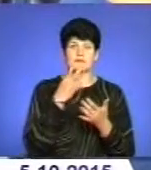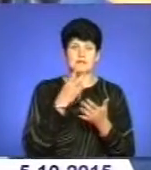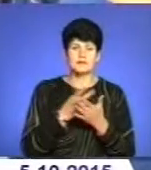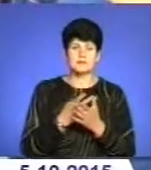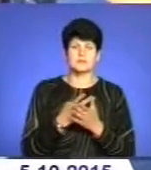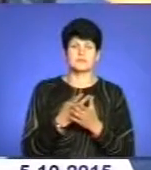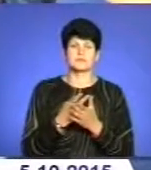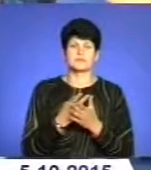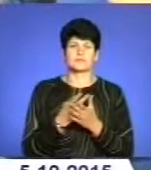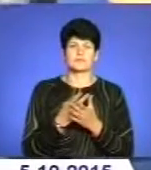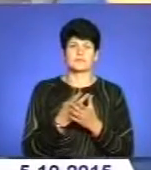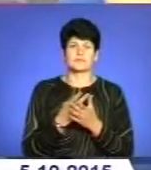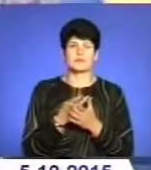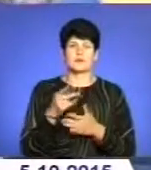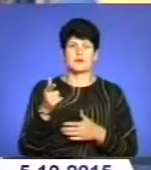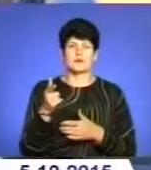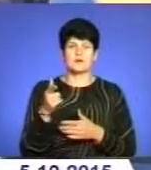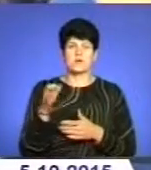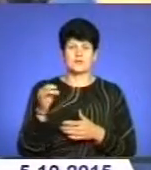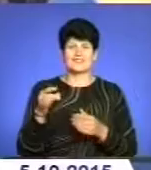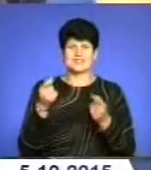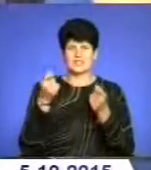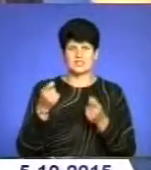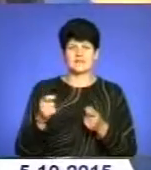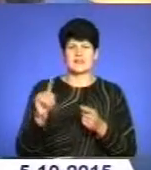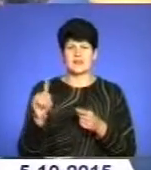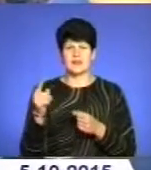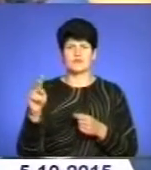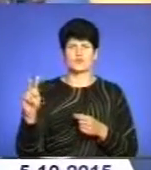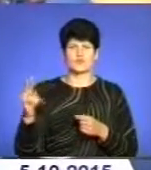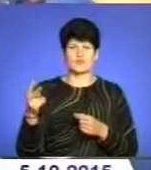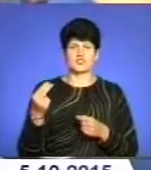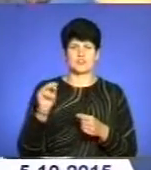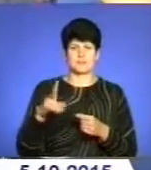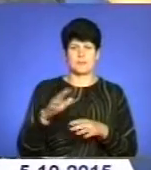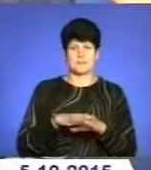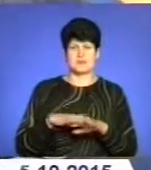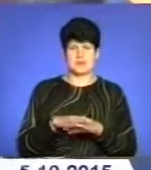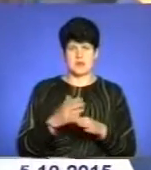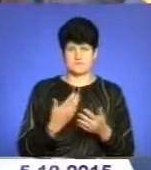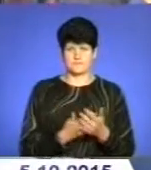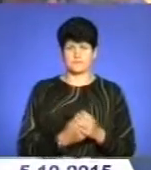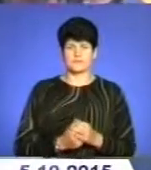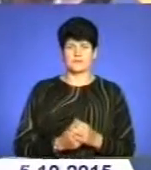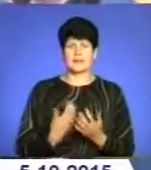Городина дешевша на гривню, дві, ніж на базарі. Ну, от.